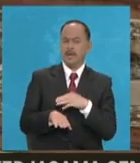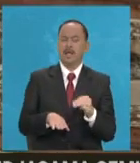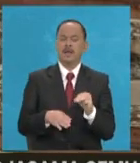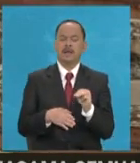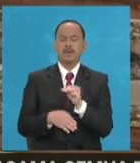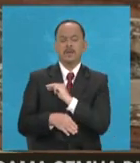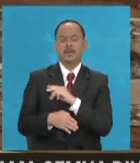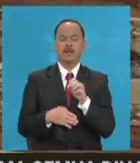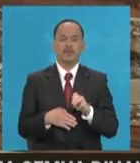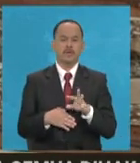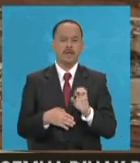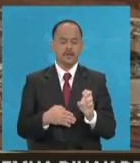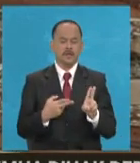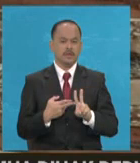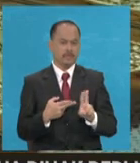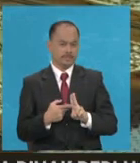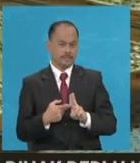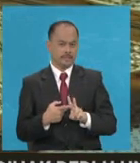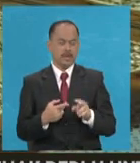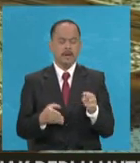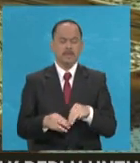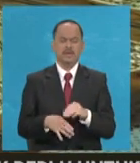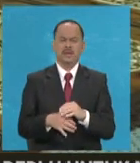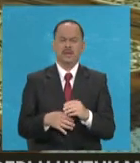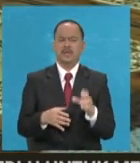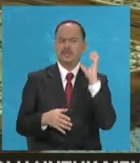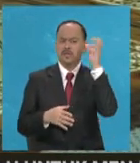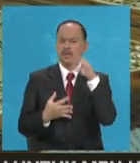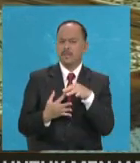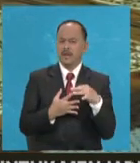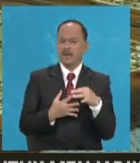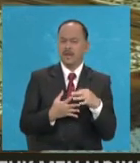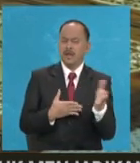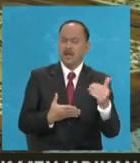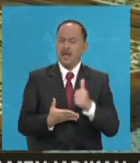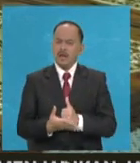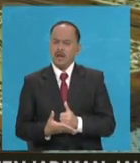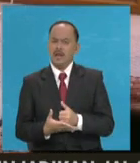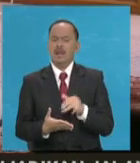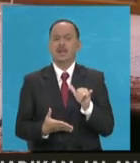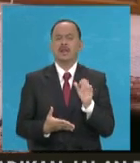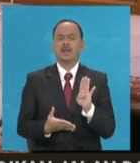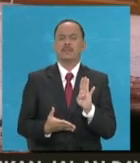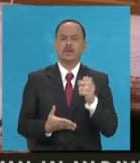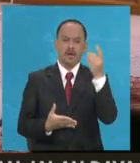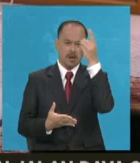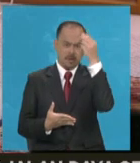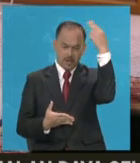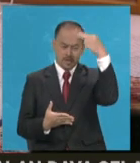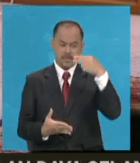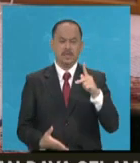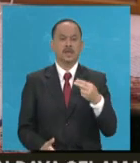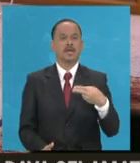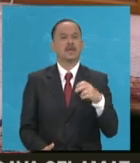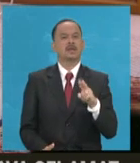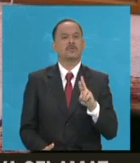menteri keuangan dan ekonomi kedua majelis diisikan dengan ceramah khas antara yang hadir Datuk sripadu ke Awang Haji Khairudin